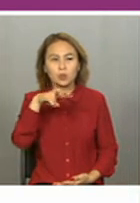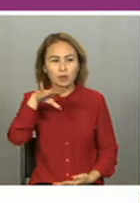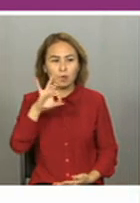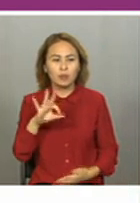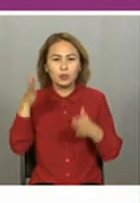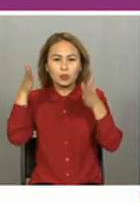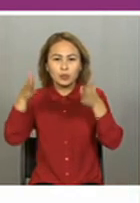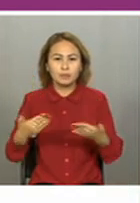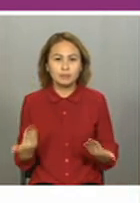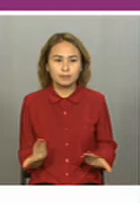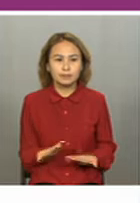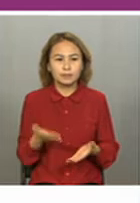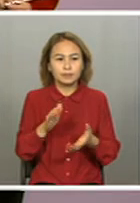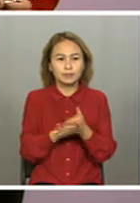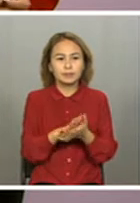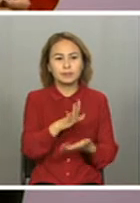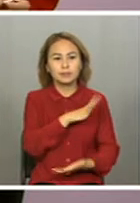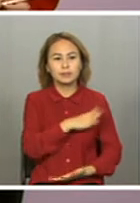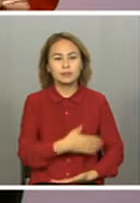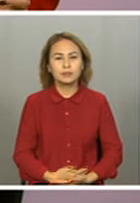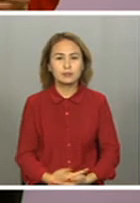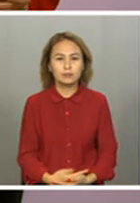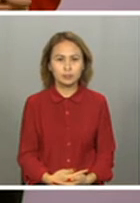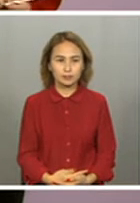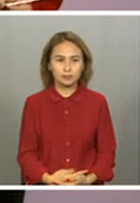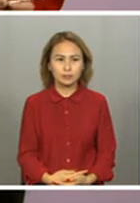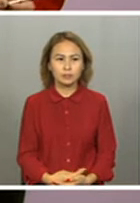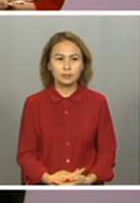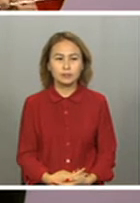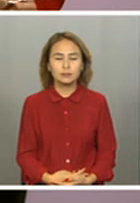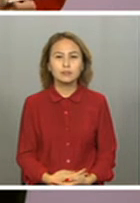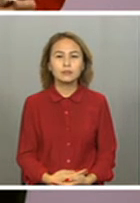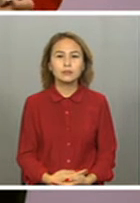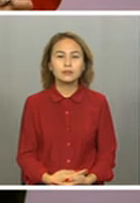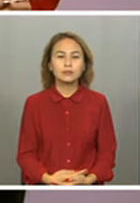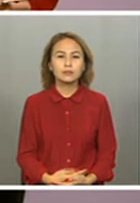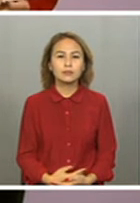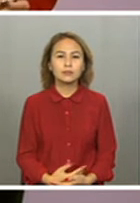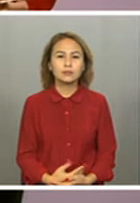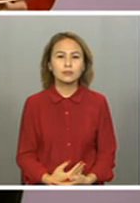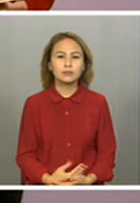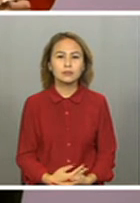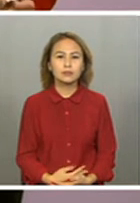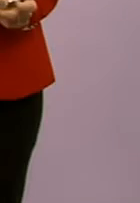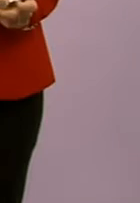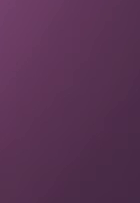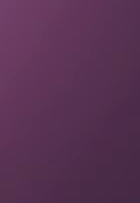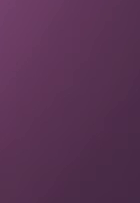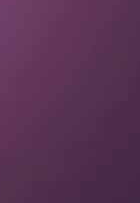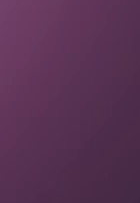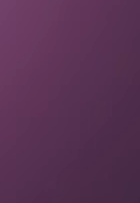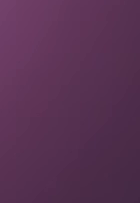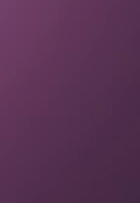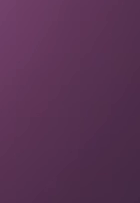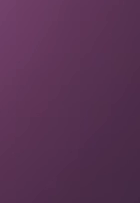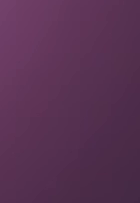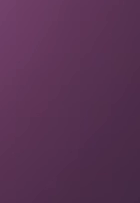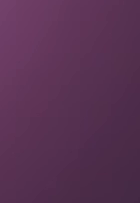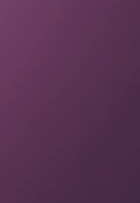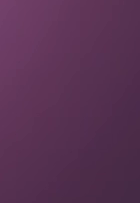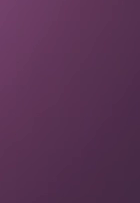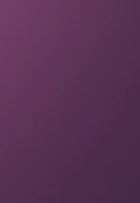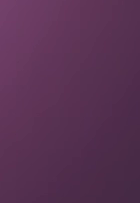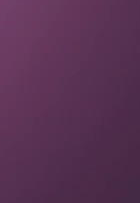өмір баянымен таныстыңдар. Балалар, бүгінгі сабағымыз аяқталды. Сау болыңдар!